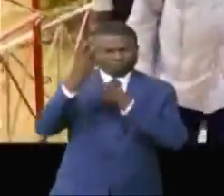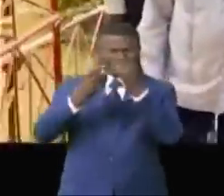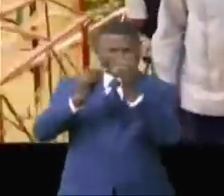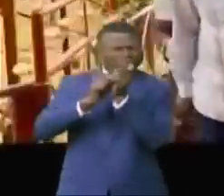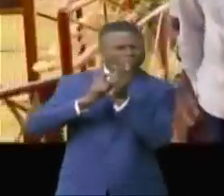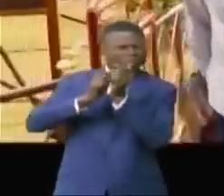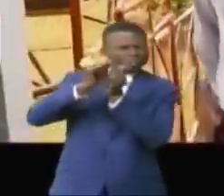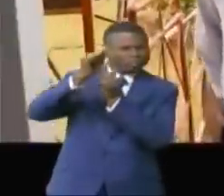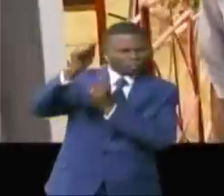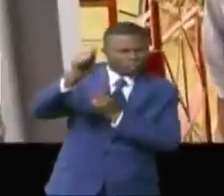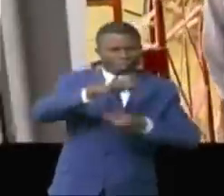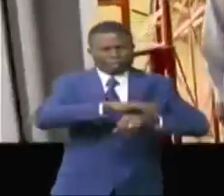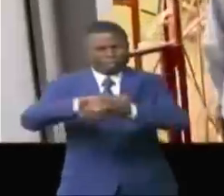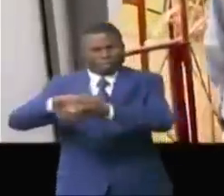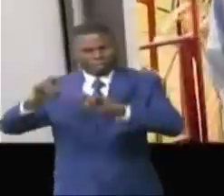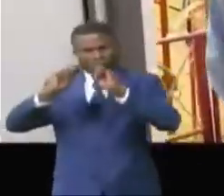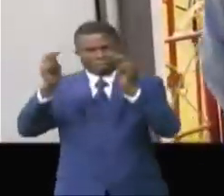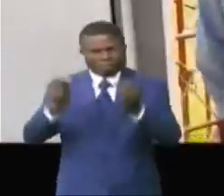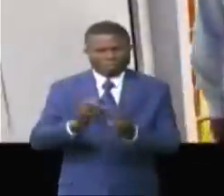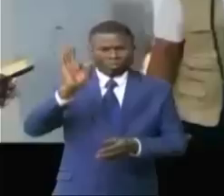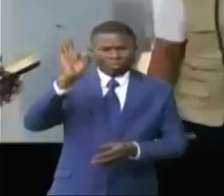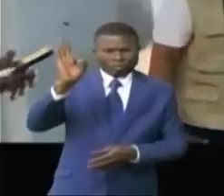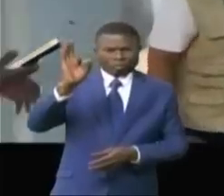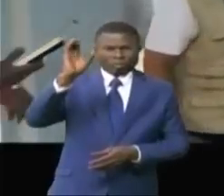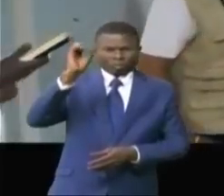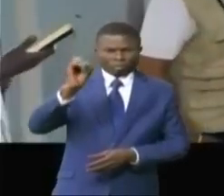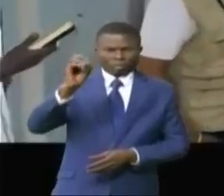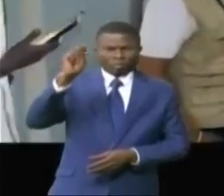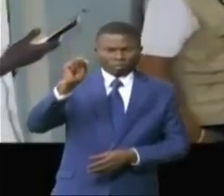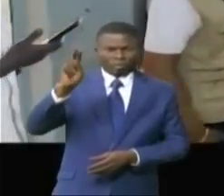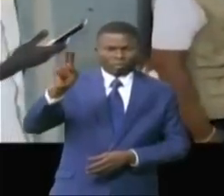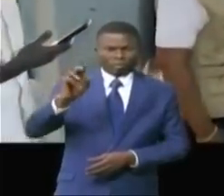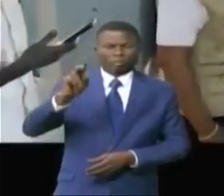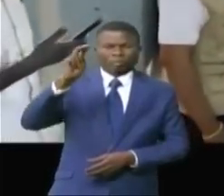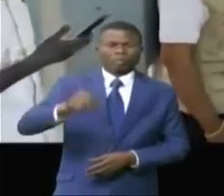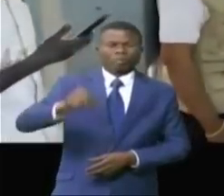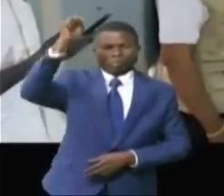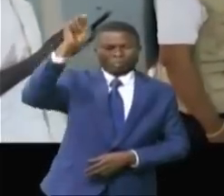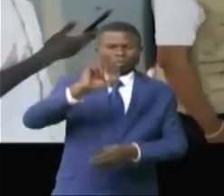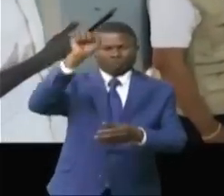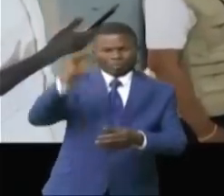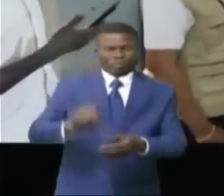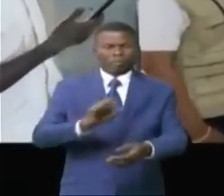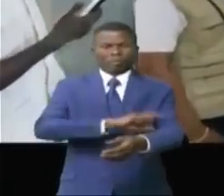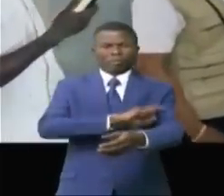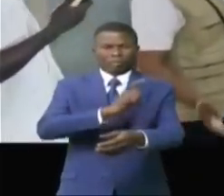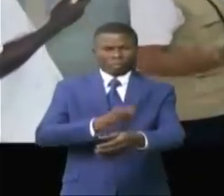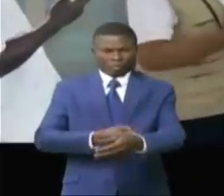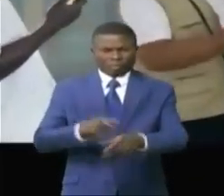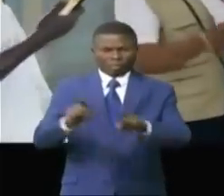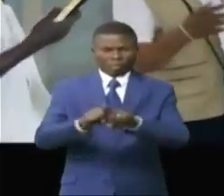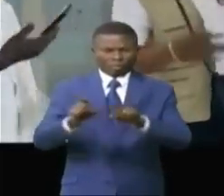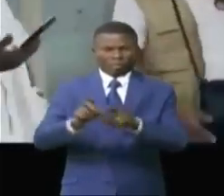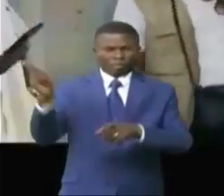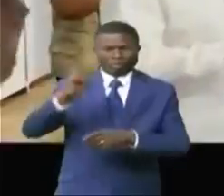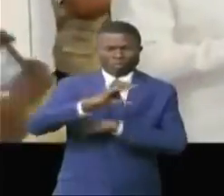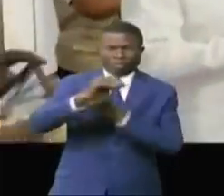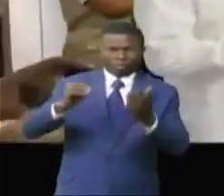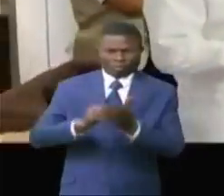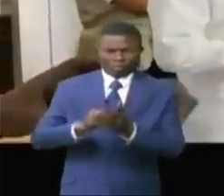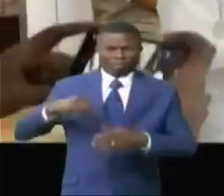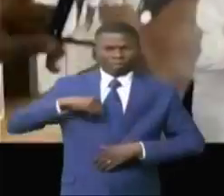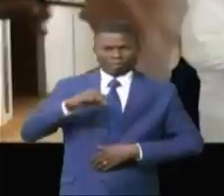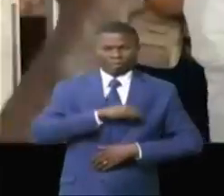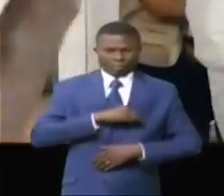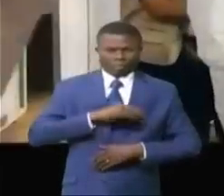qui a conduit la délégation du Fonarev en Ituri, au nord et sud Kivu, comme au Kasaï central. Ces membres du